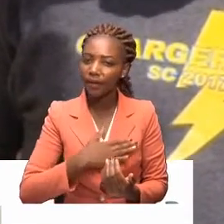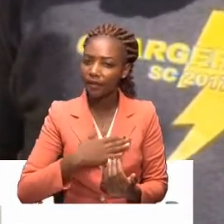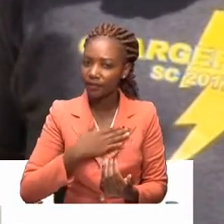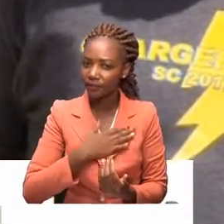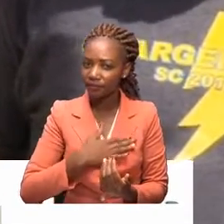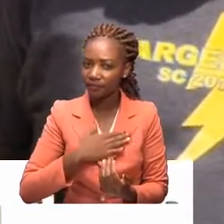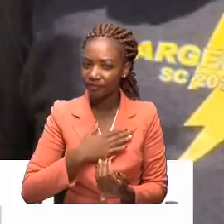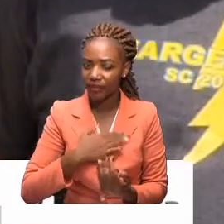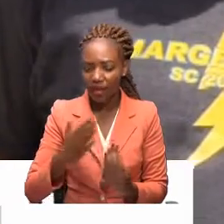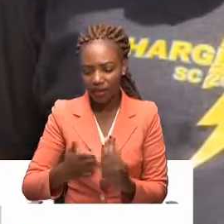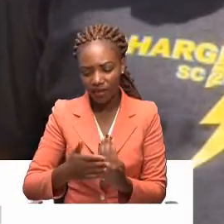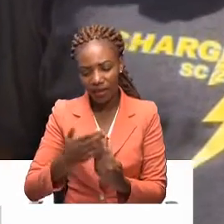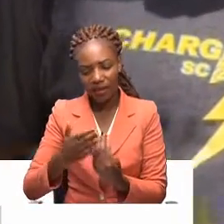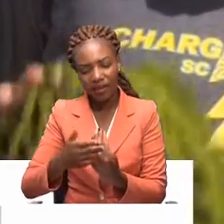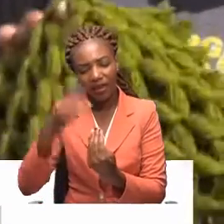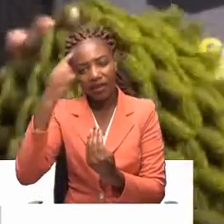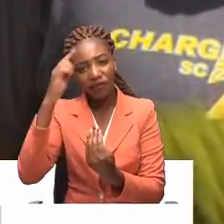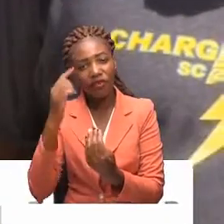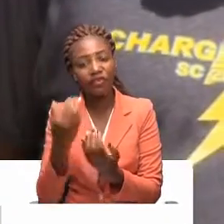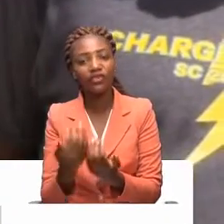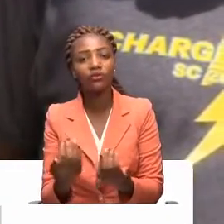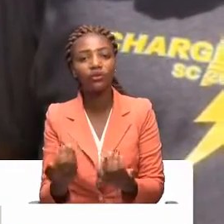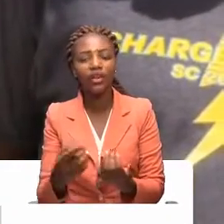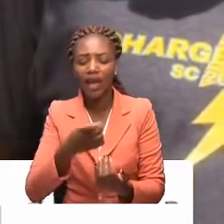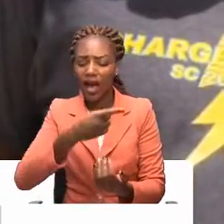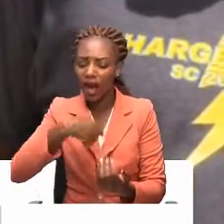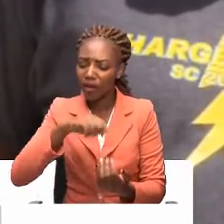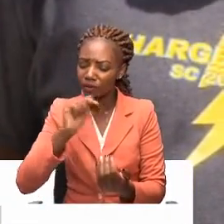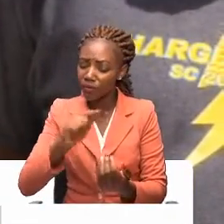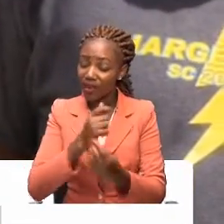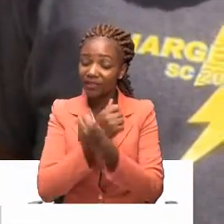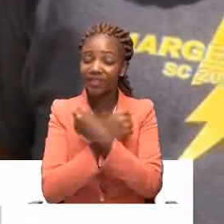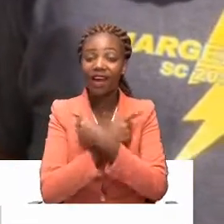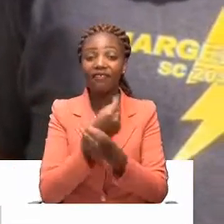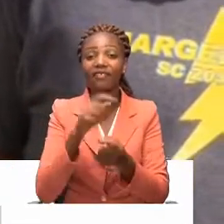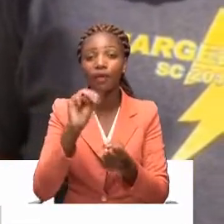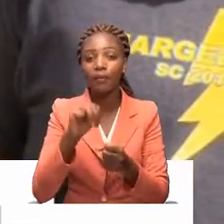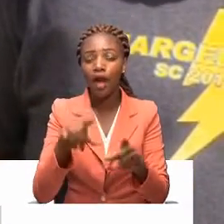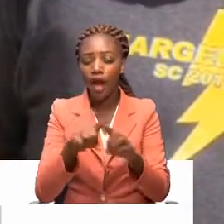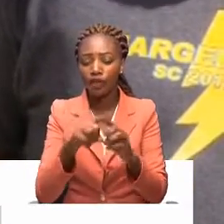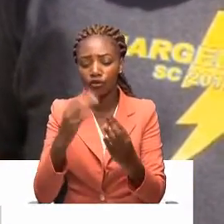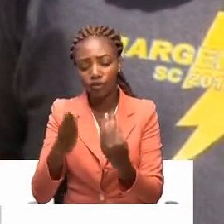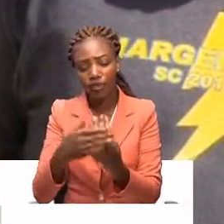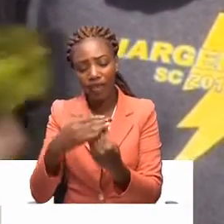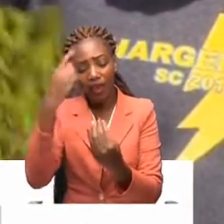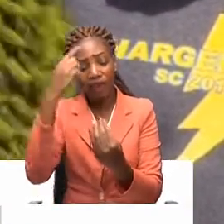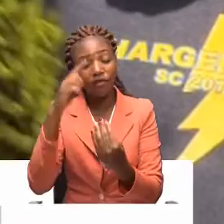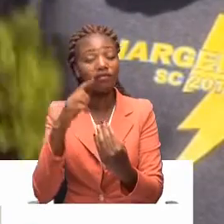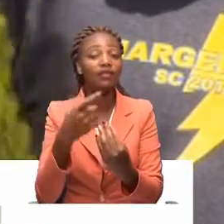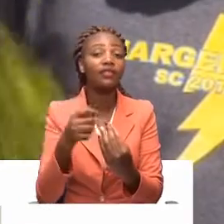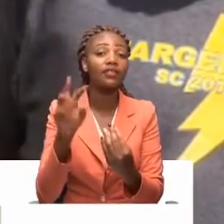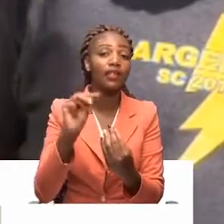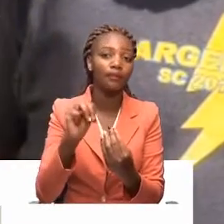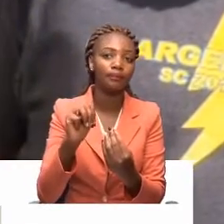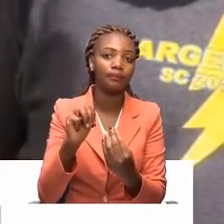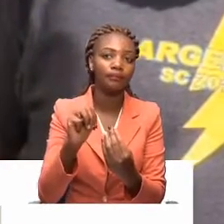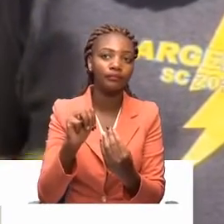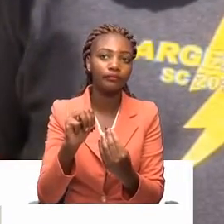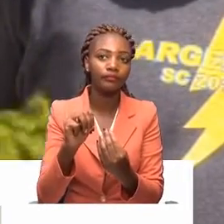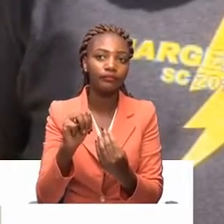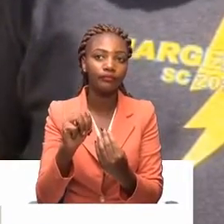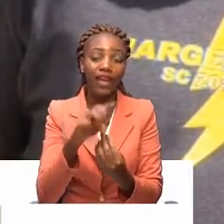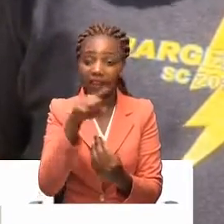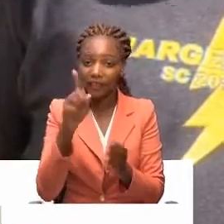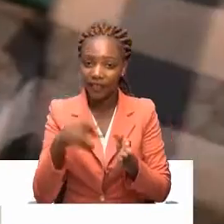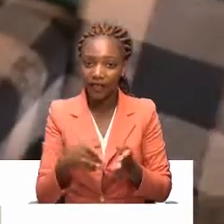watoto, tuangalia watoto, tuwapende na tuwatunze kulingana na vile inawezekana kabisa